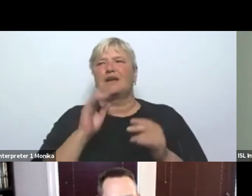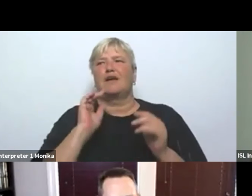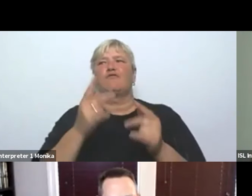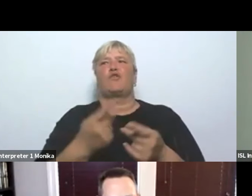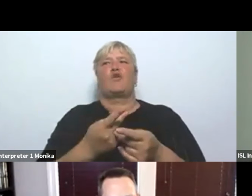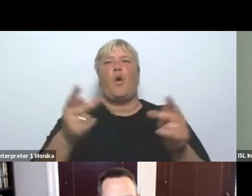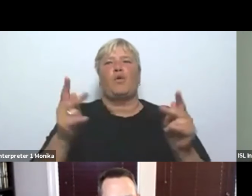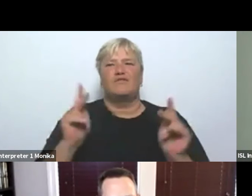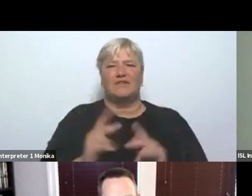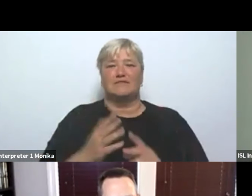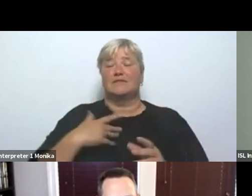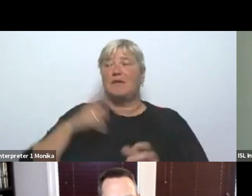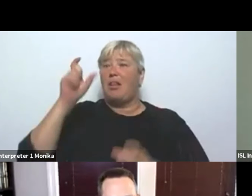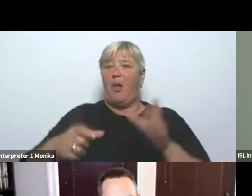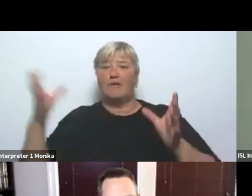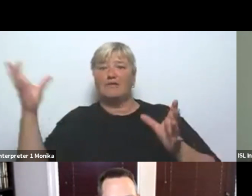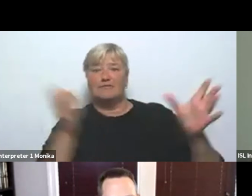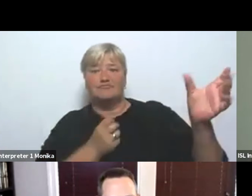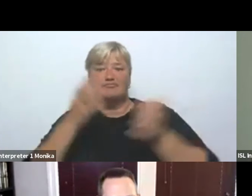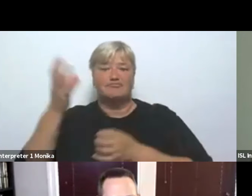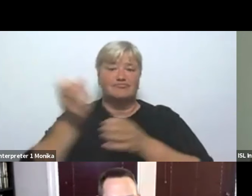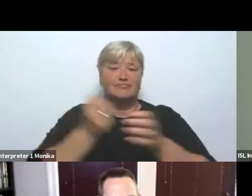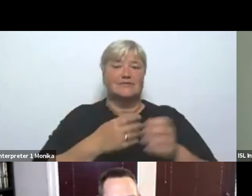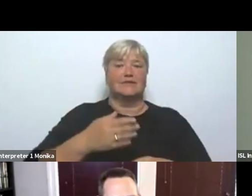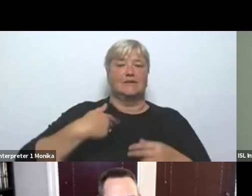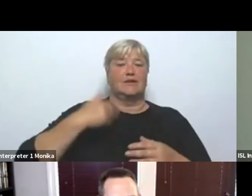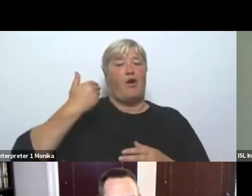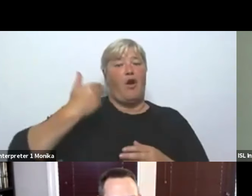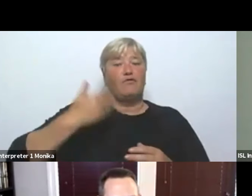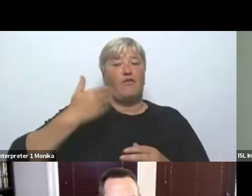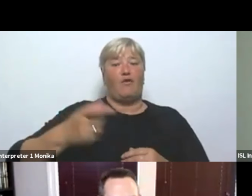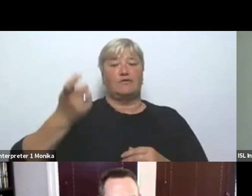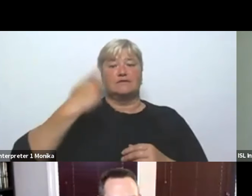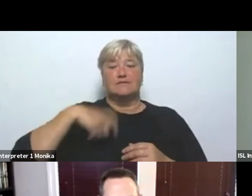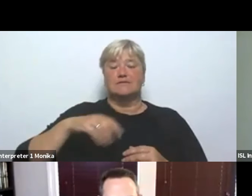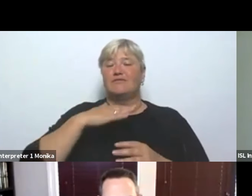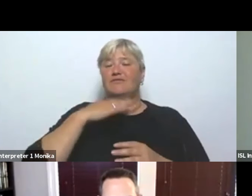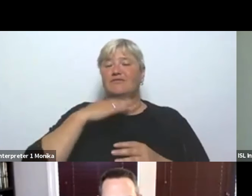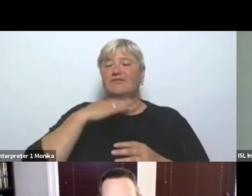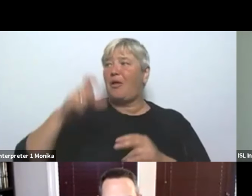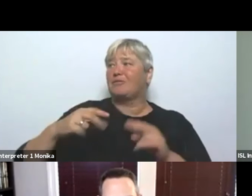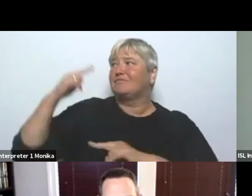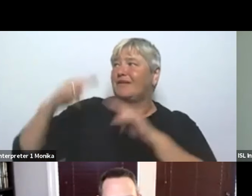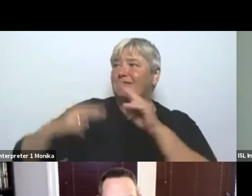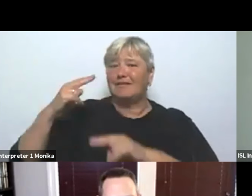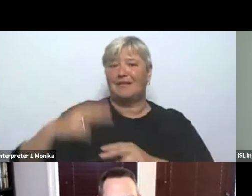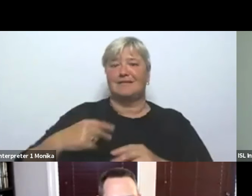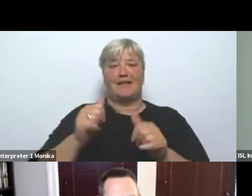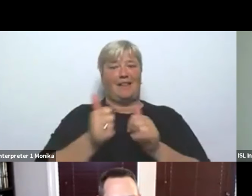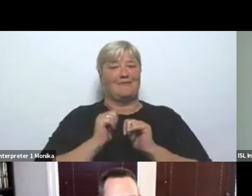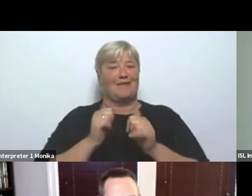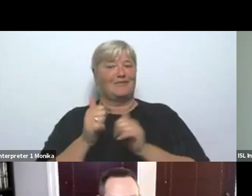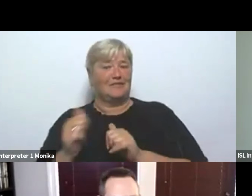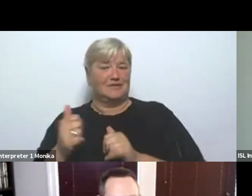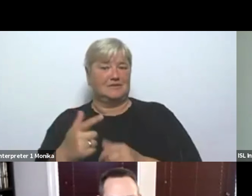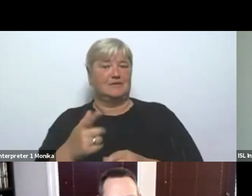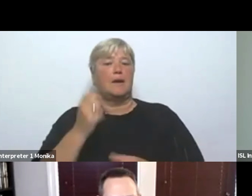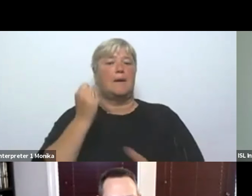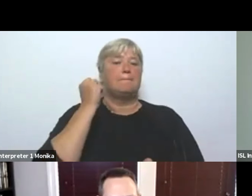bringt gern Leute zusammen. Er hat mich schon oft mit vielen tollen Leuten auch zusammengebracht. Und er schlägt Brücken zwischen